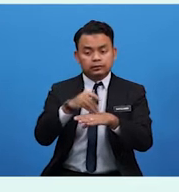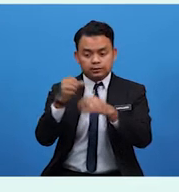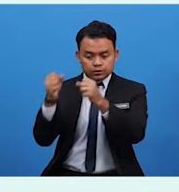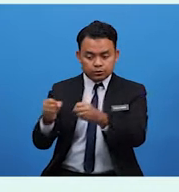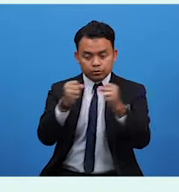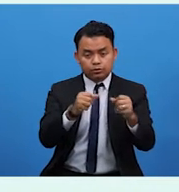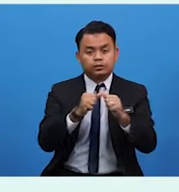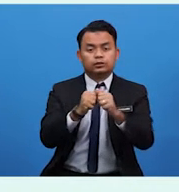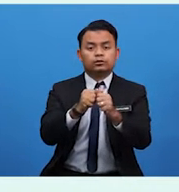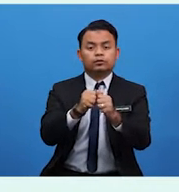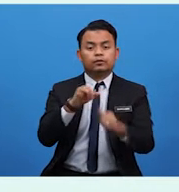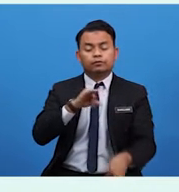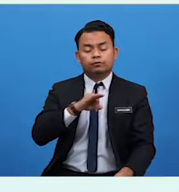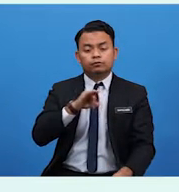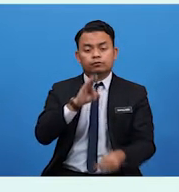dikehendaki.